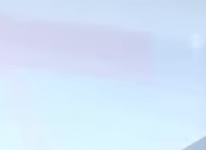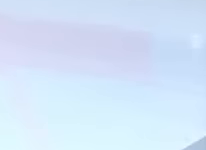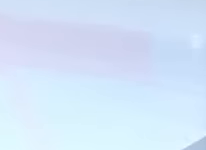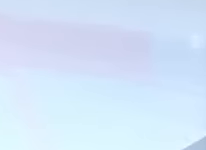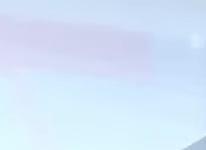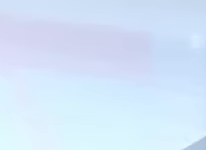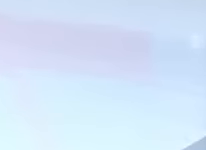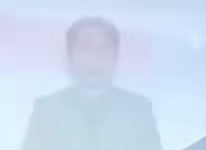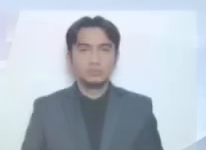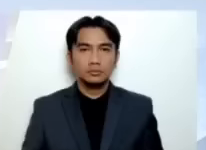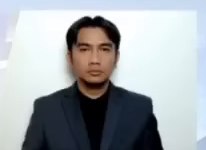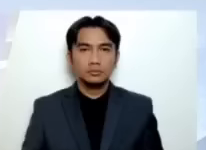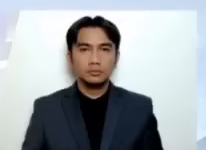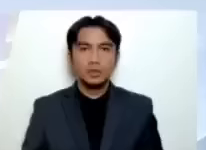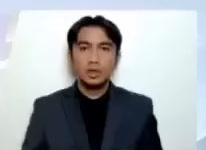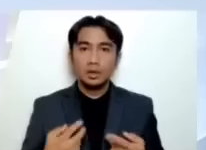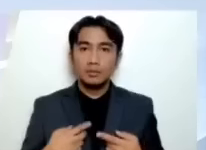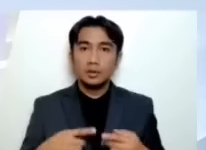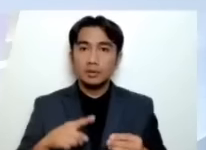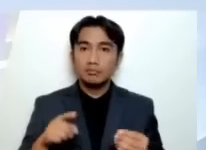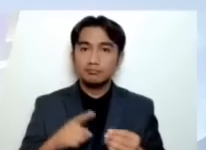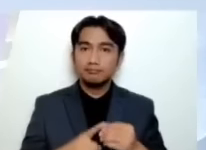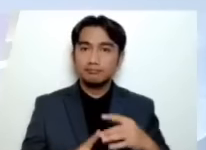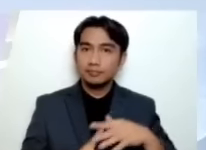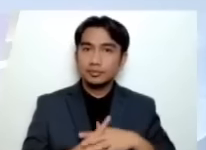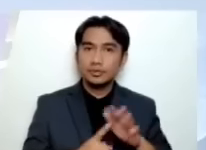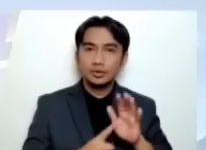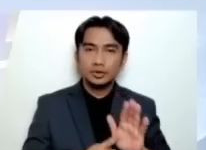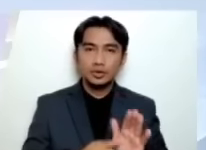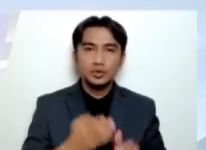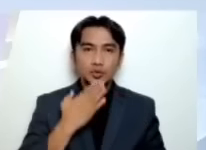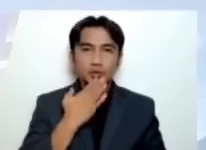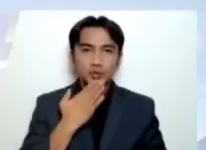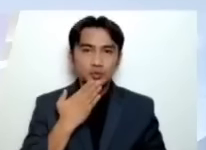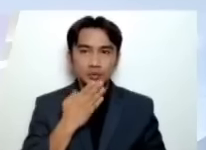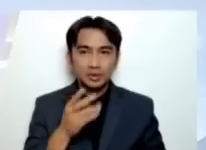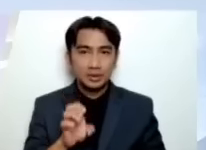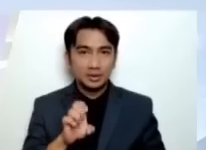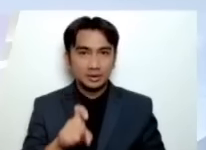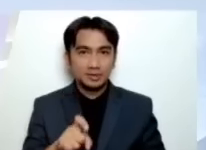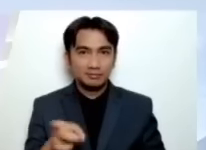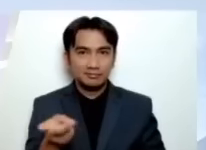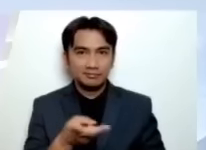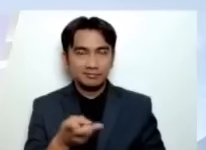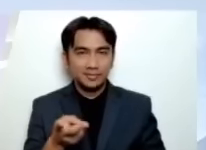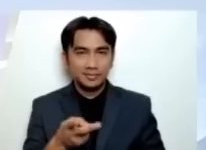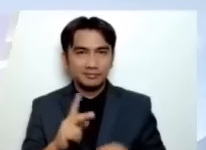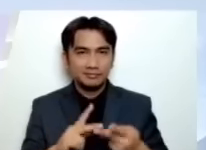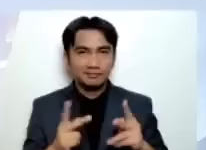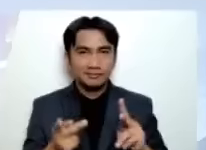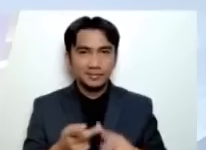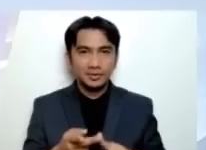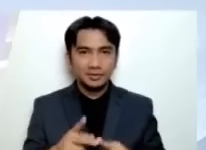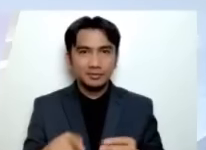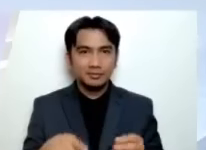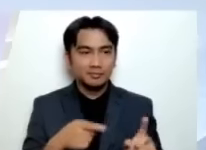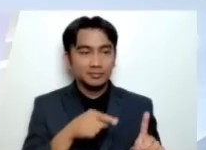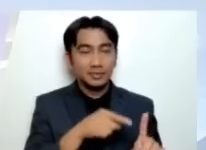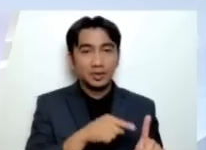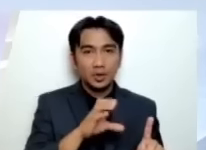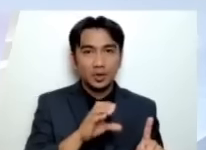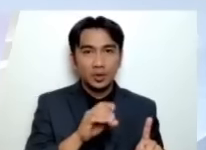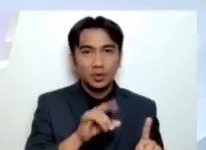On Spotlight, ang pagiging sweet and supportive ng ex-couple na sina Max Collins at Pancho Magno sa isa't isa online.